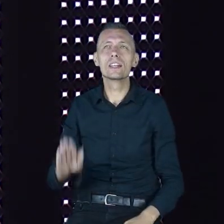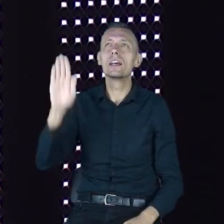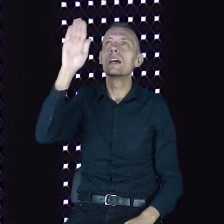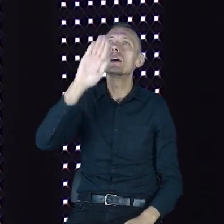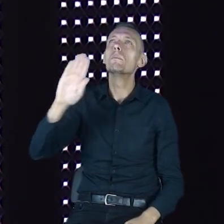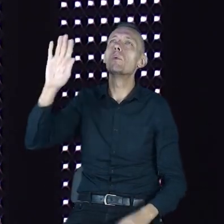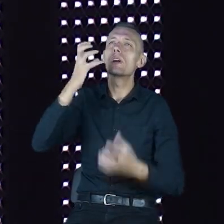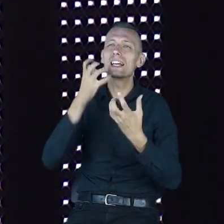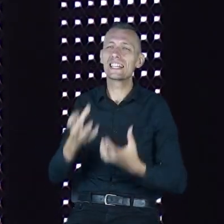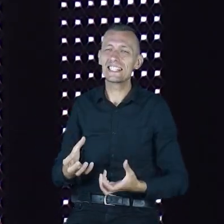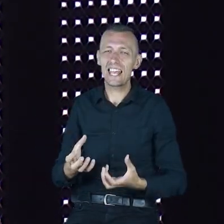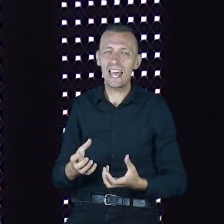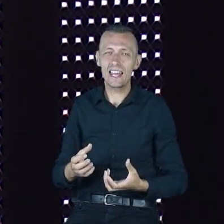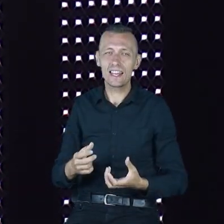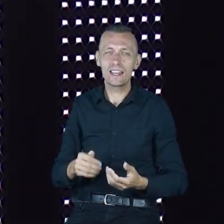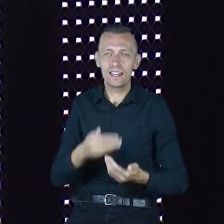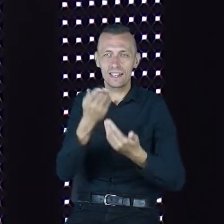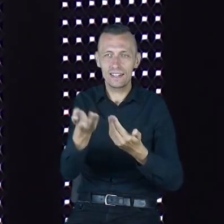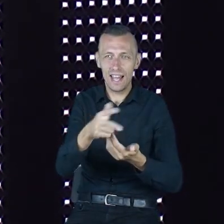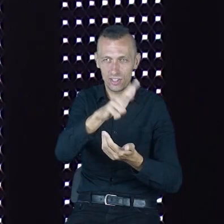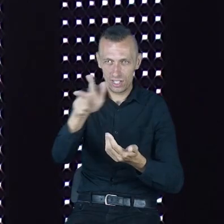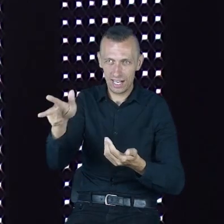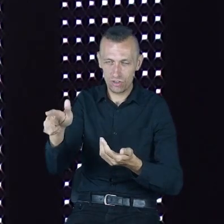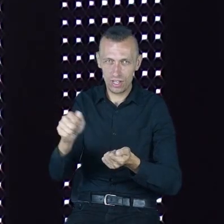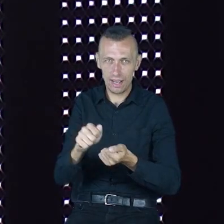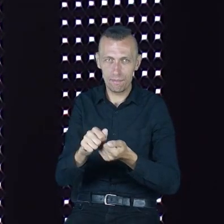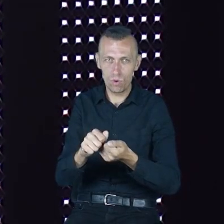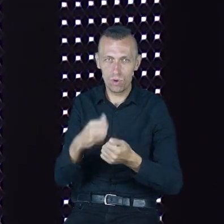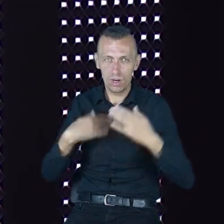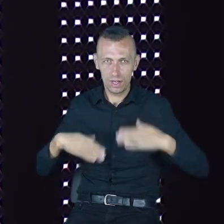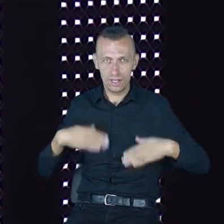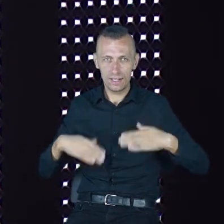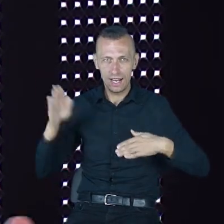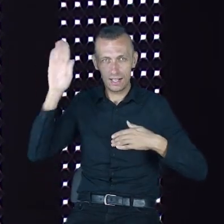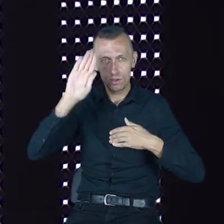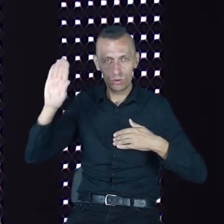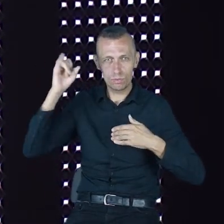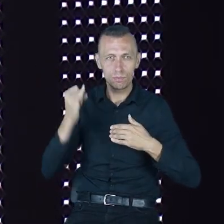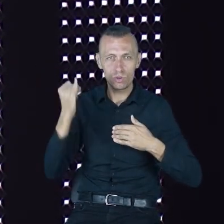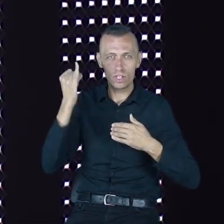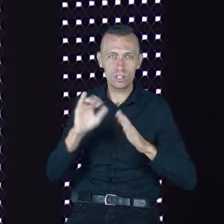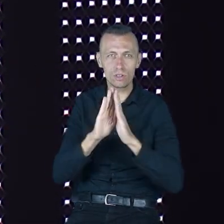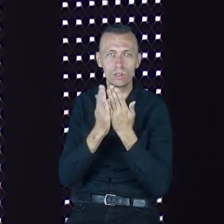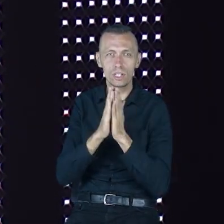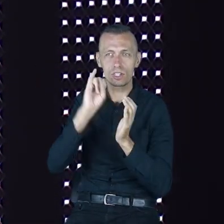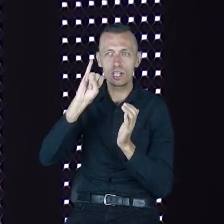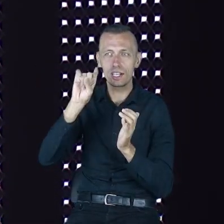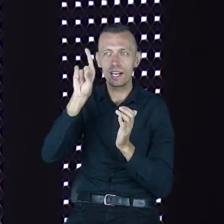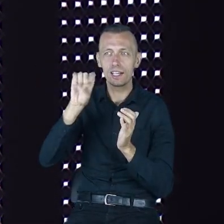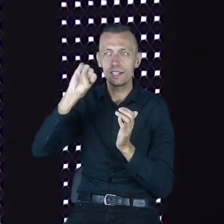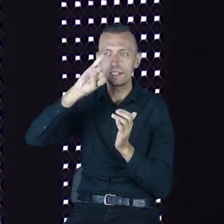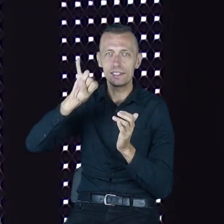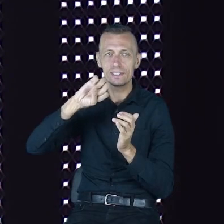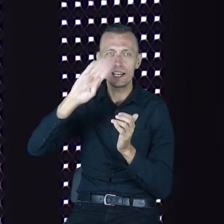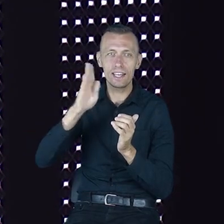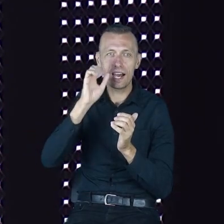Bożego dziecka. I wiecie, Księga Izajasza jest bezwzględna w 5 rozdziale, w wierszu